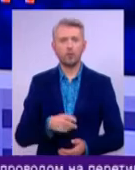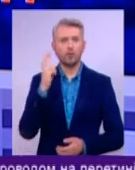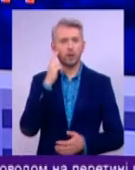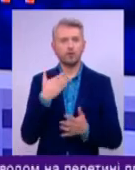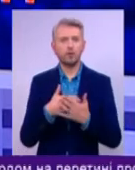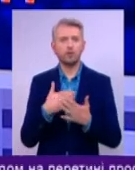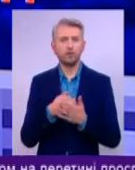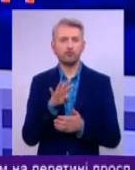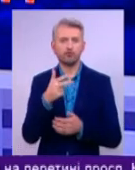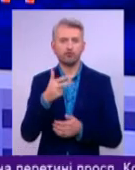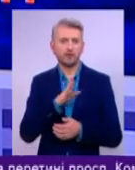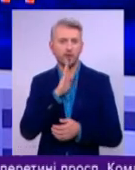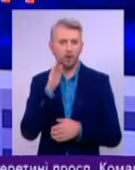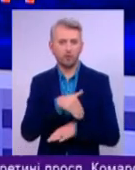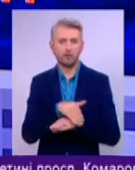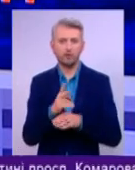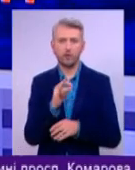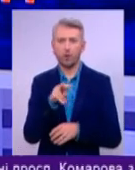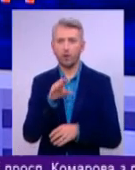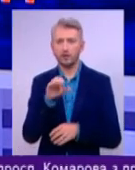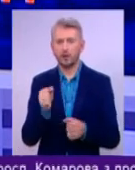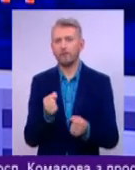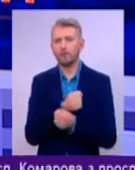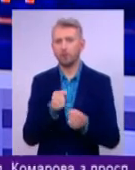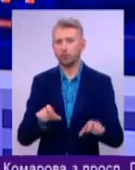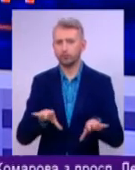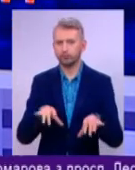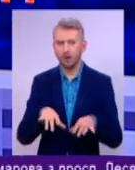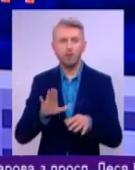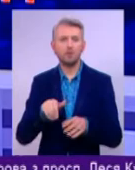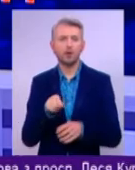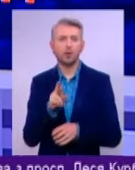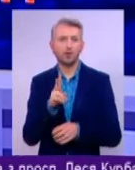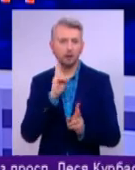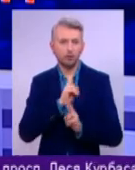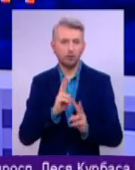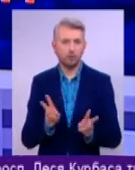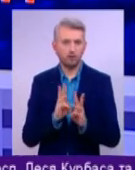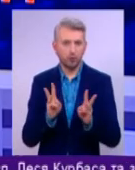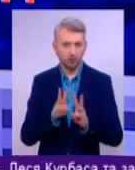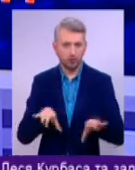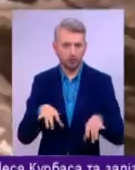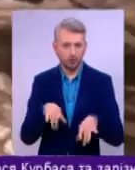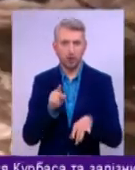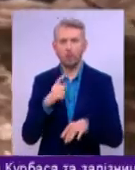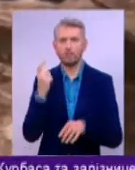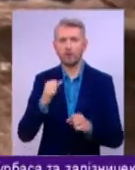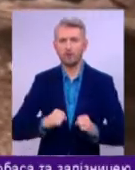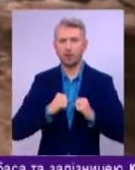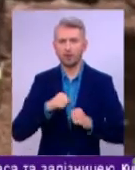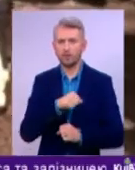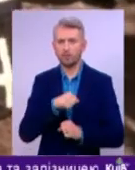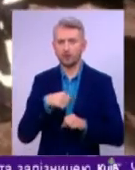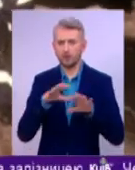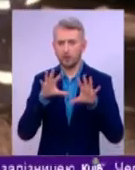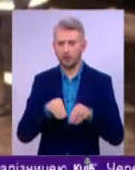близько 5:30 ранку на вулиці Якуба Колеса вибухнув позашляховик. Після того, як невідомі підпалили Range Rover, його власник намагався